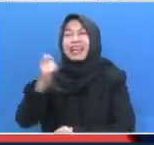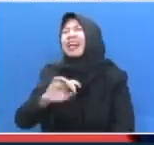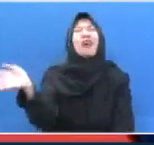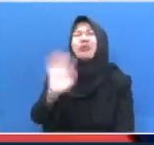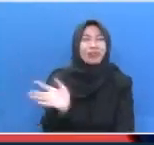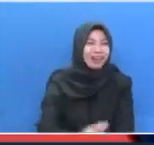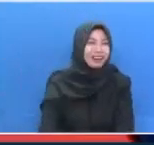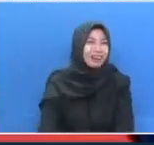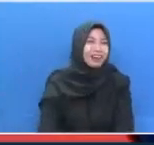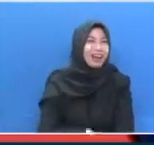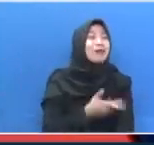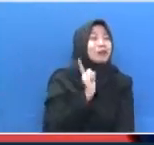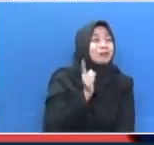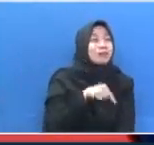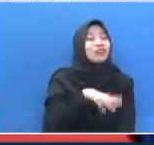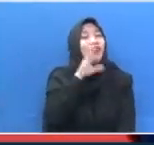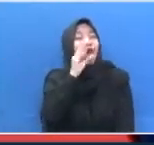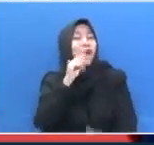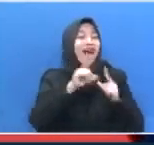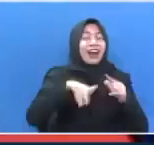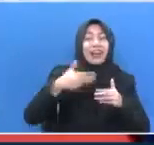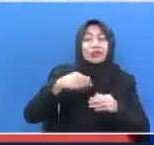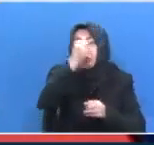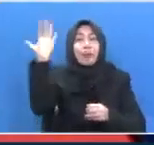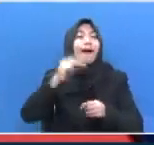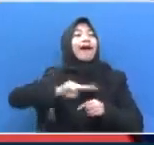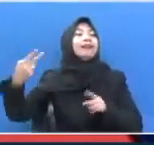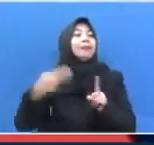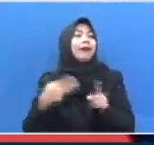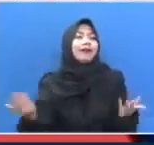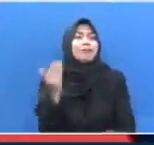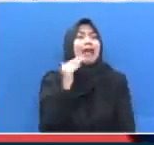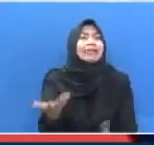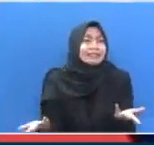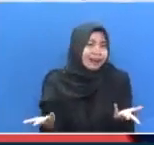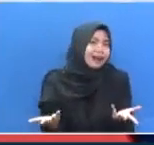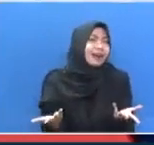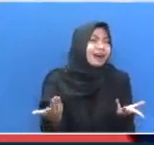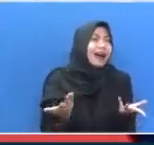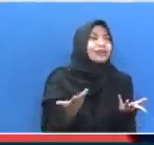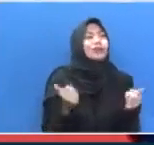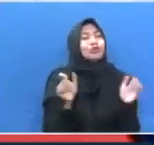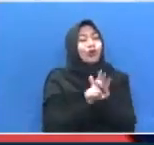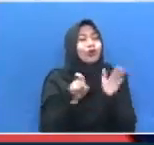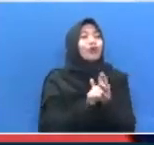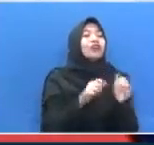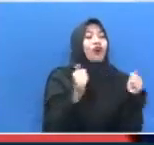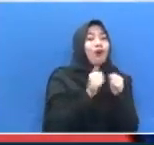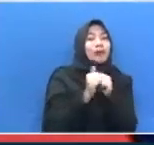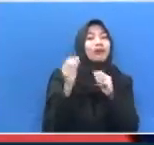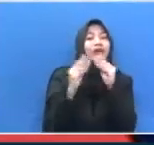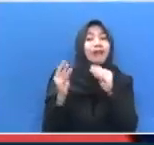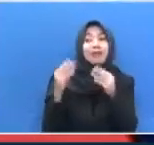membohongi dan bisa saling lupa Soal seperti yang terjadi saat ini ya betul apalagi misalnya komitmen politik itu hanya sebatas